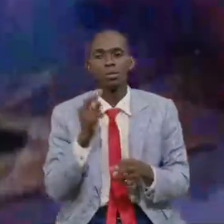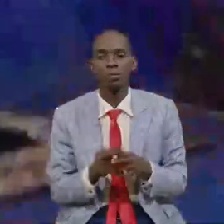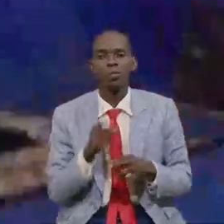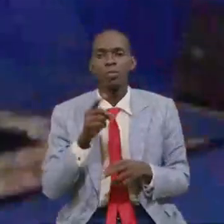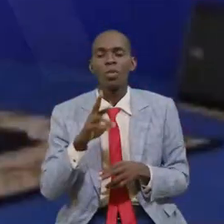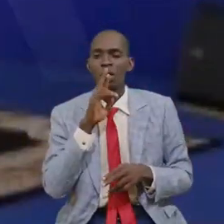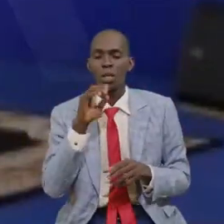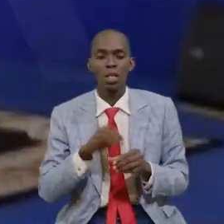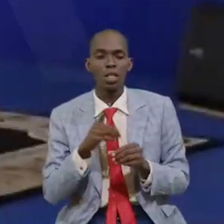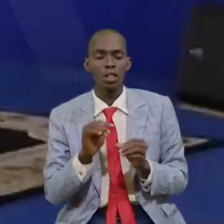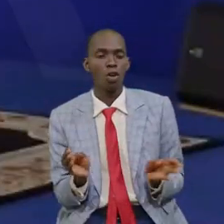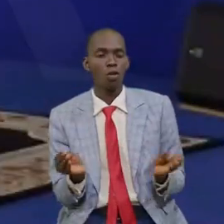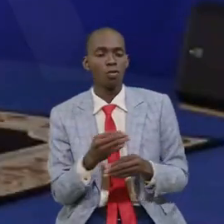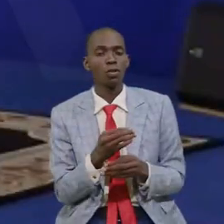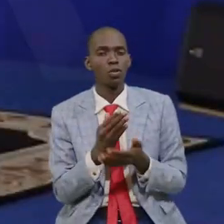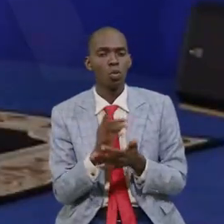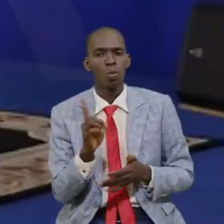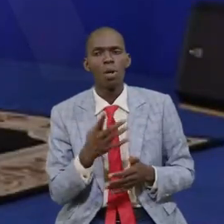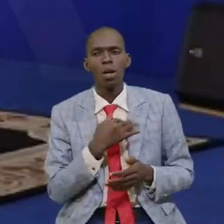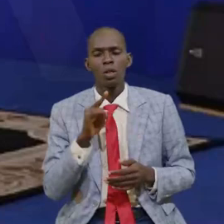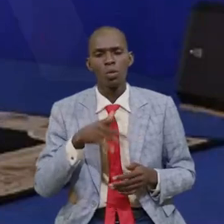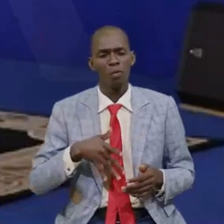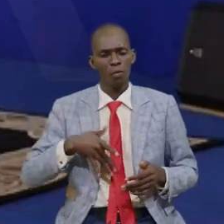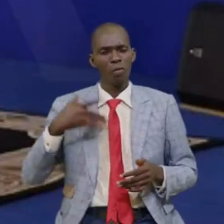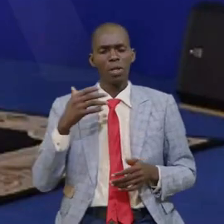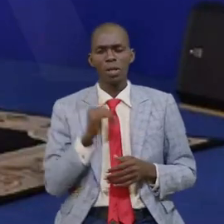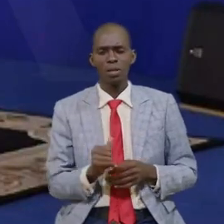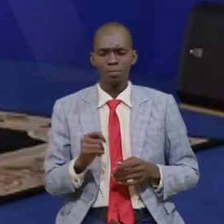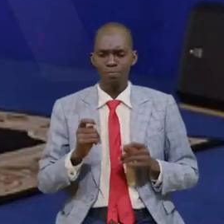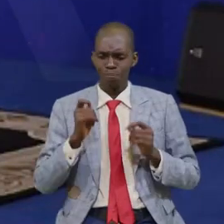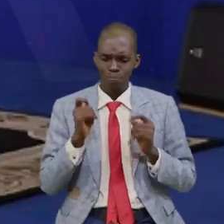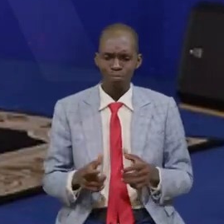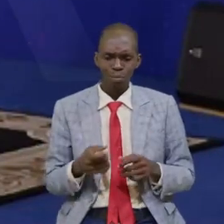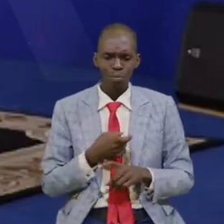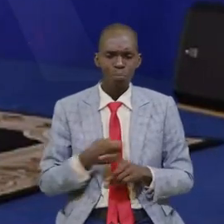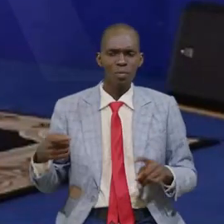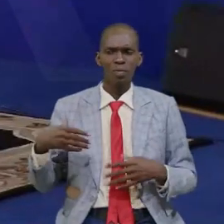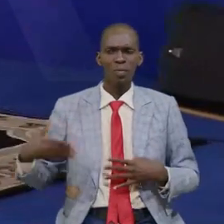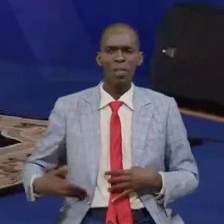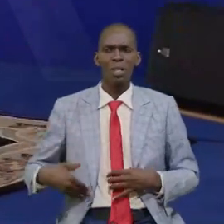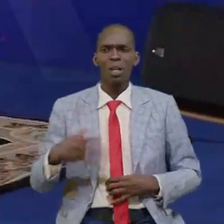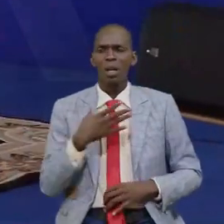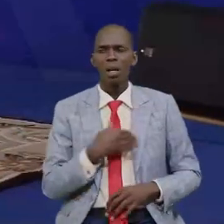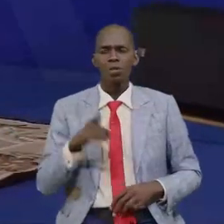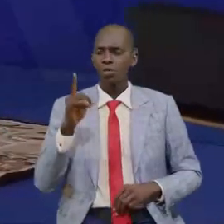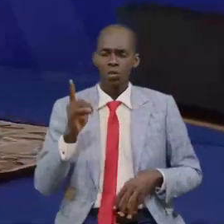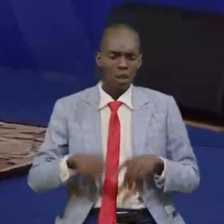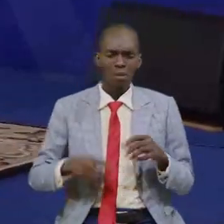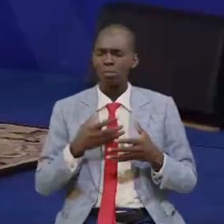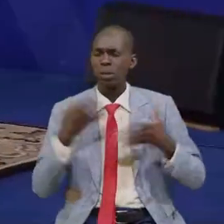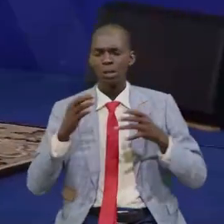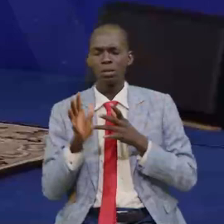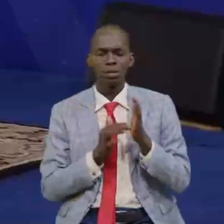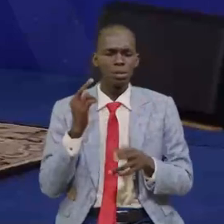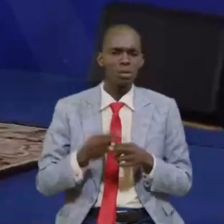Tu es au bureau quelque part. Et tu sens une douleur aiguë là-bas. Et ce n'est pas quelque part où tu peux crier au nom de